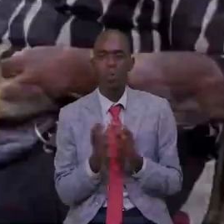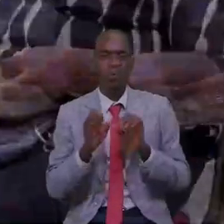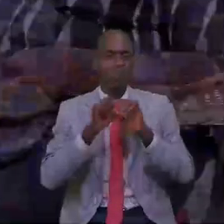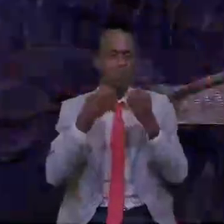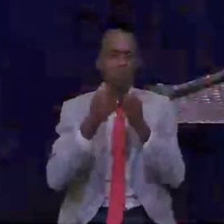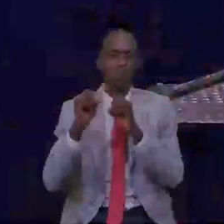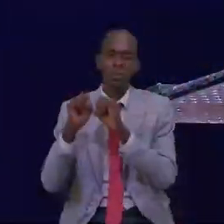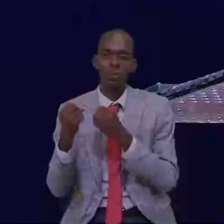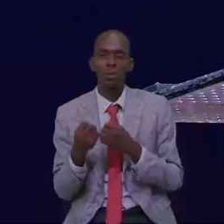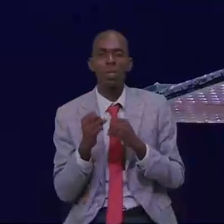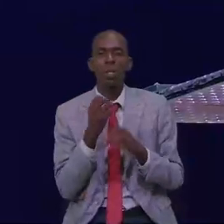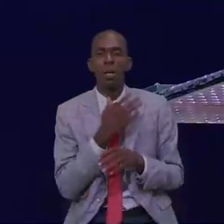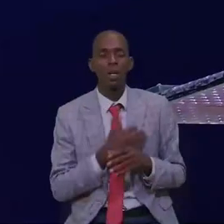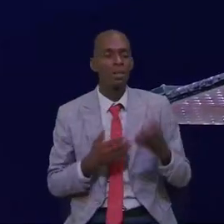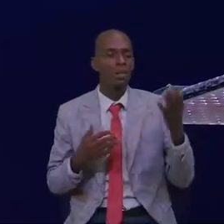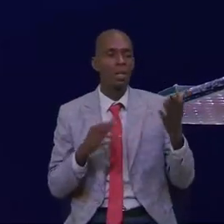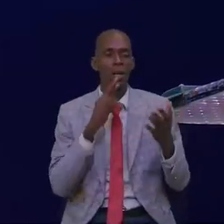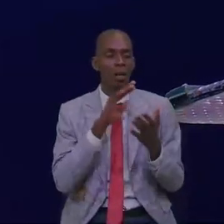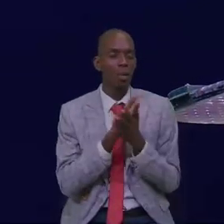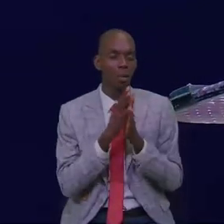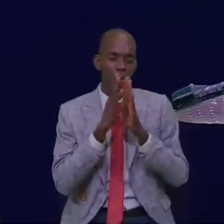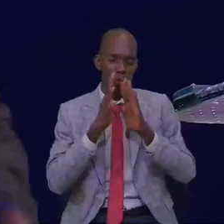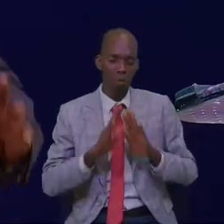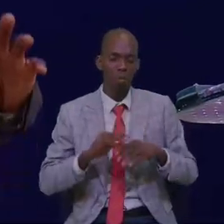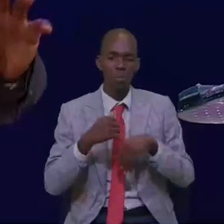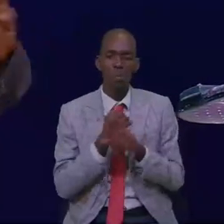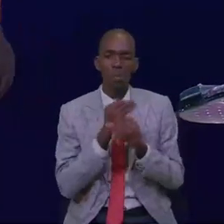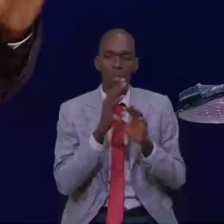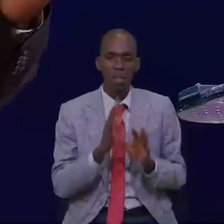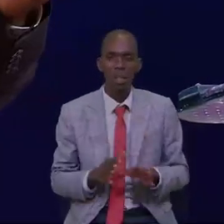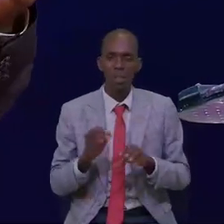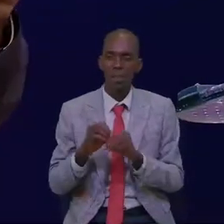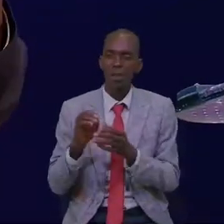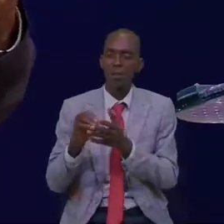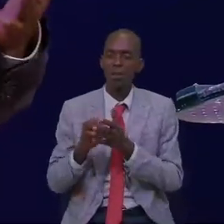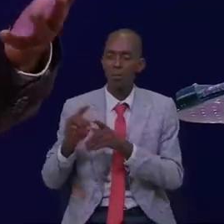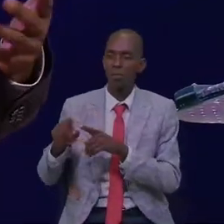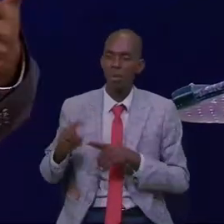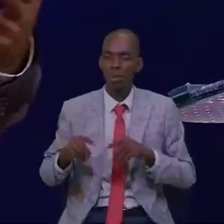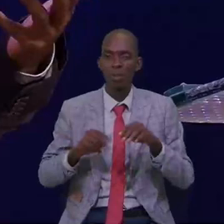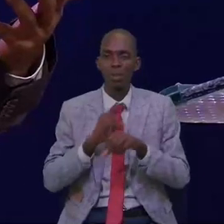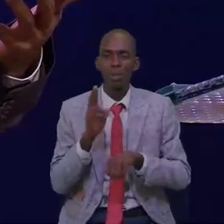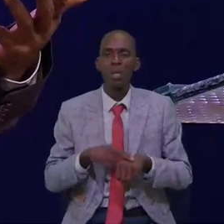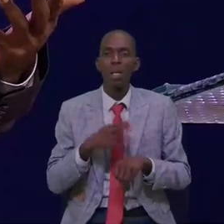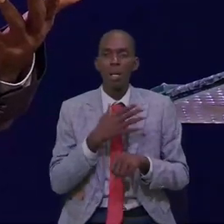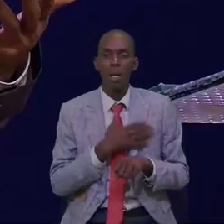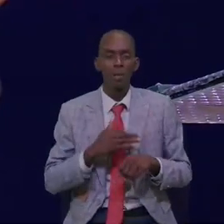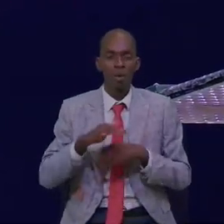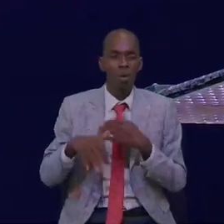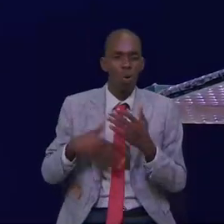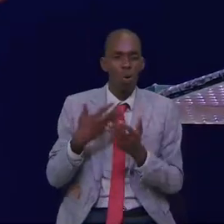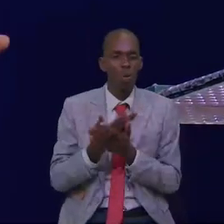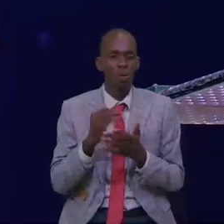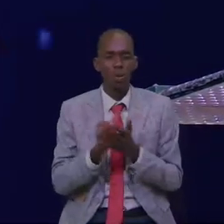et il y a les pacificateurs dans diverses nations, et ces nations vont apporter la paix dans ce